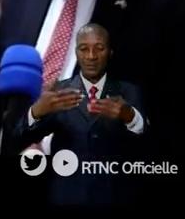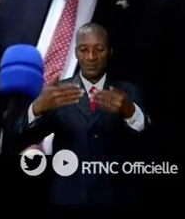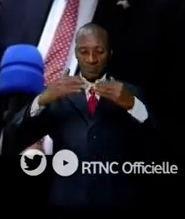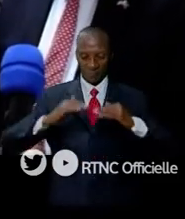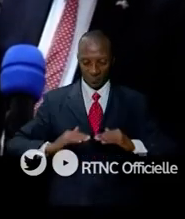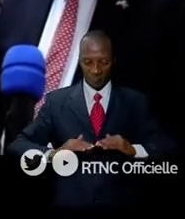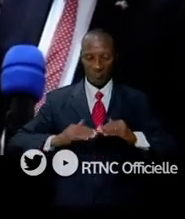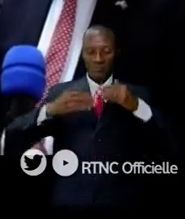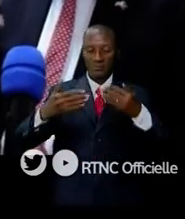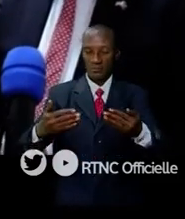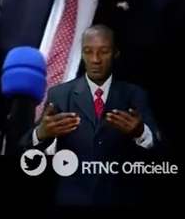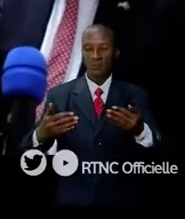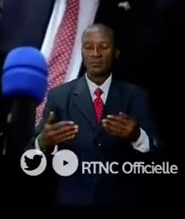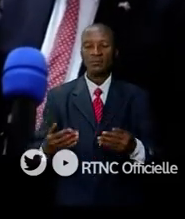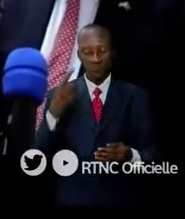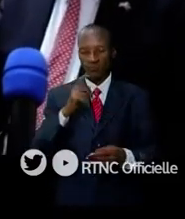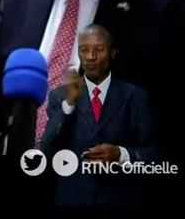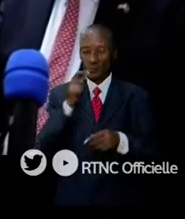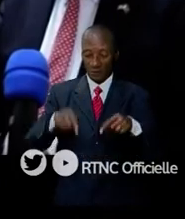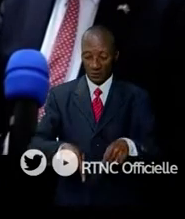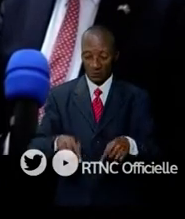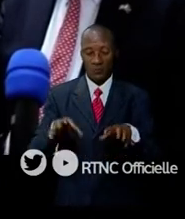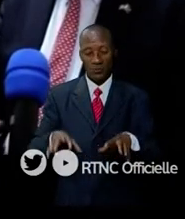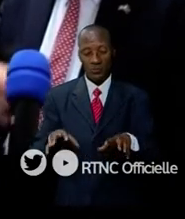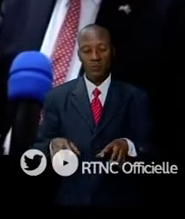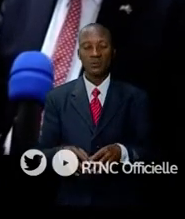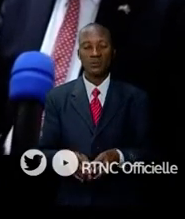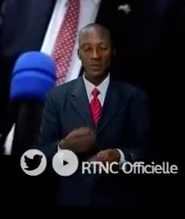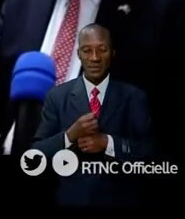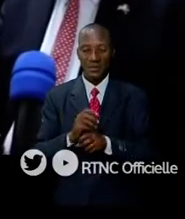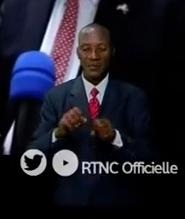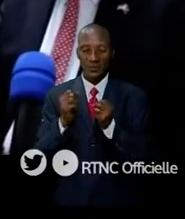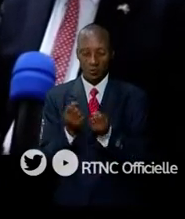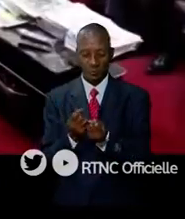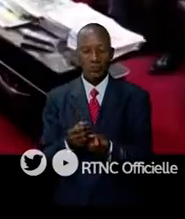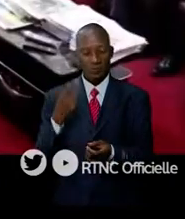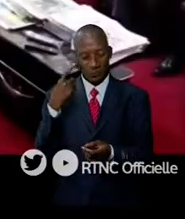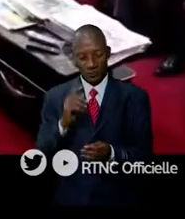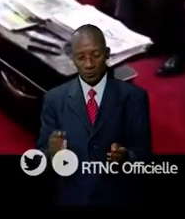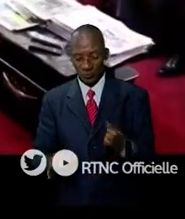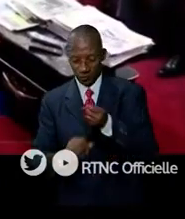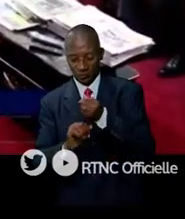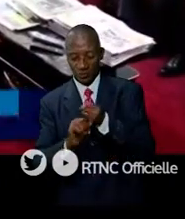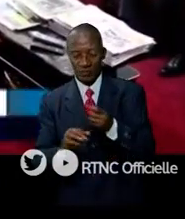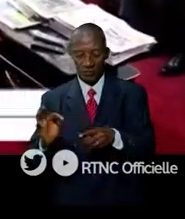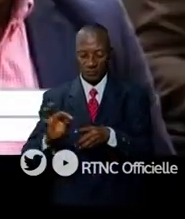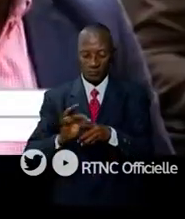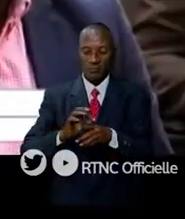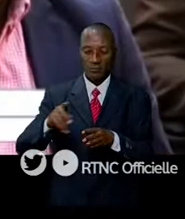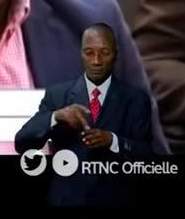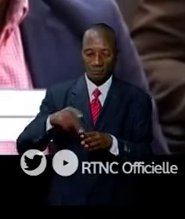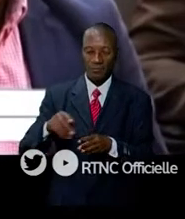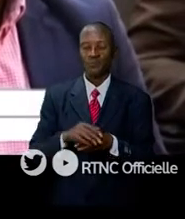son Excellence de parler, de voir comment insérer la formation professionnelle dans ce projet. Avec la réalisation de ce projet,